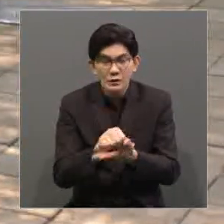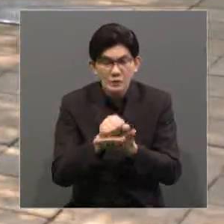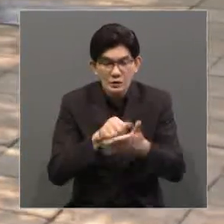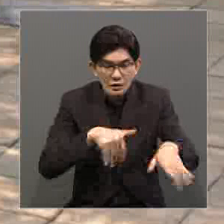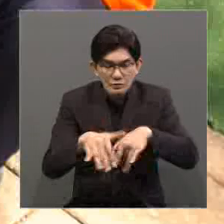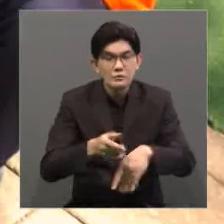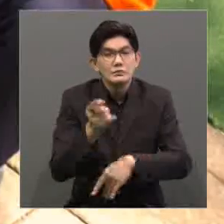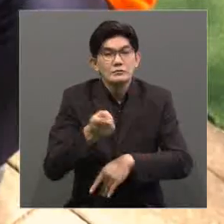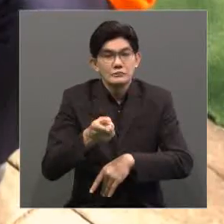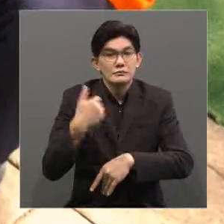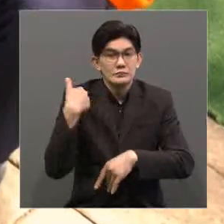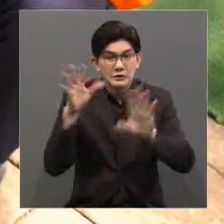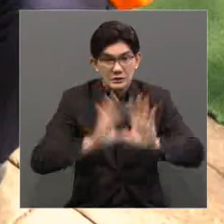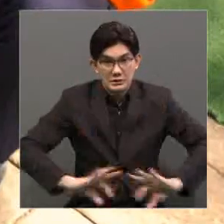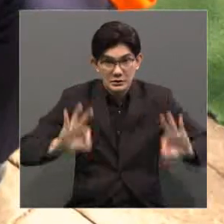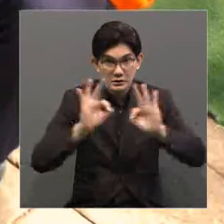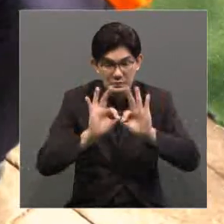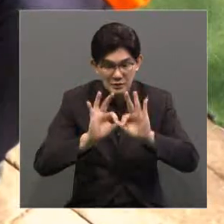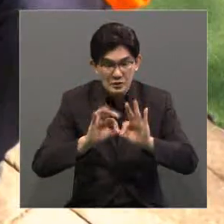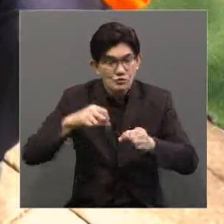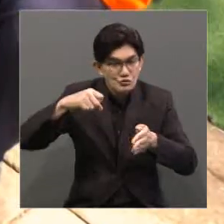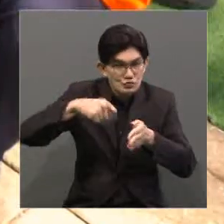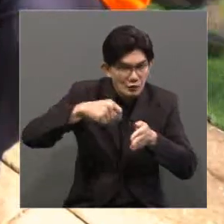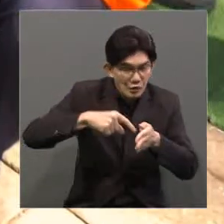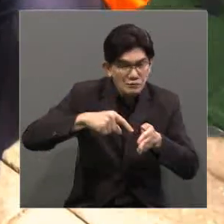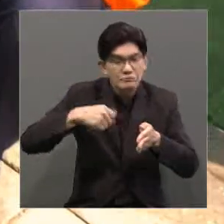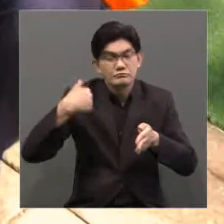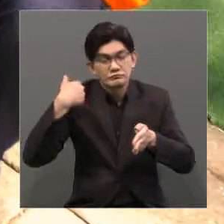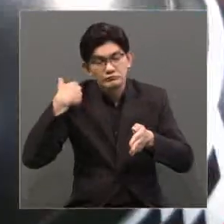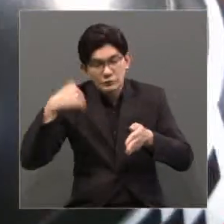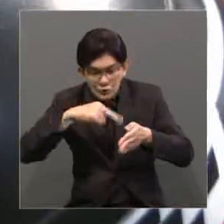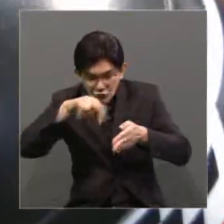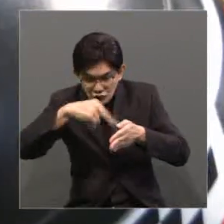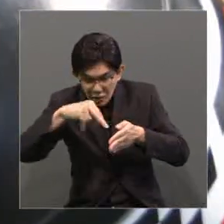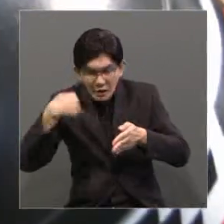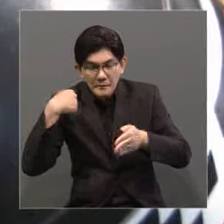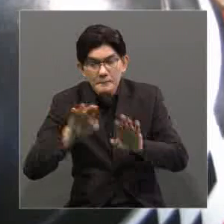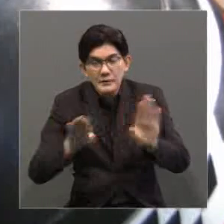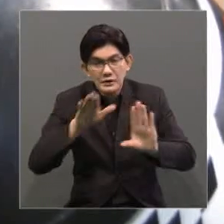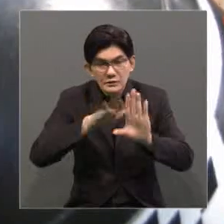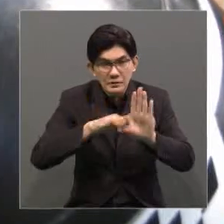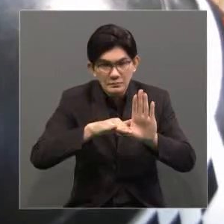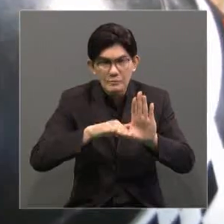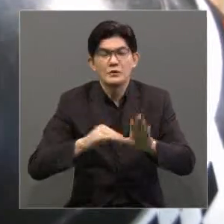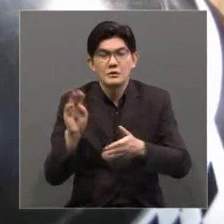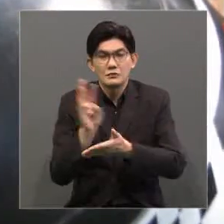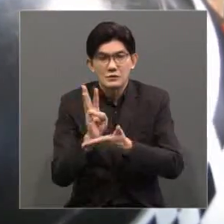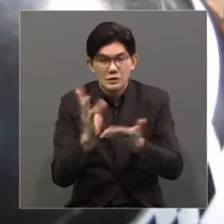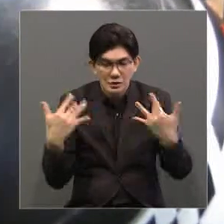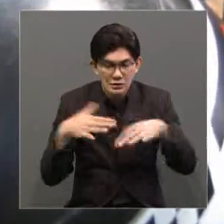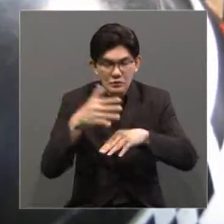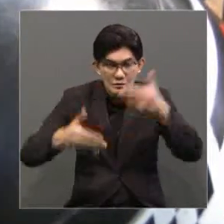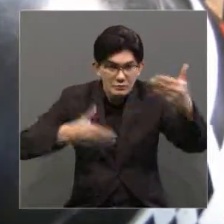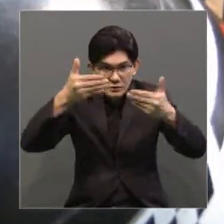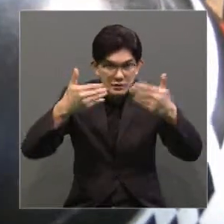าชนเป็นประจำโดยเน้นการซ่อมแซมบำรุงรักษารถจักรยานยนต์และรถยนต์โดยจะเปิดรับสมัครนักศึกษาของวิทยาลัยเพื่อร่วมกิจกรรม